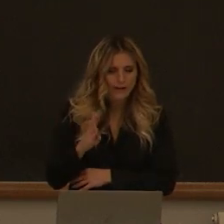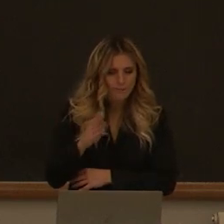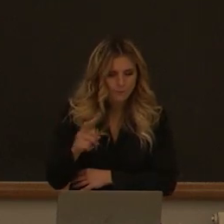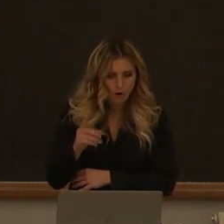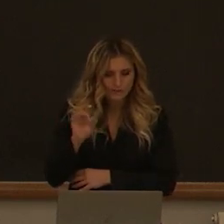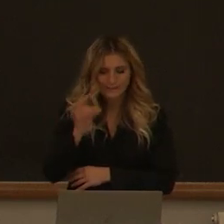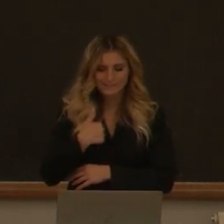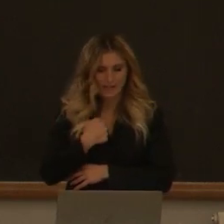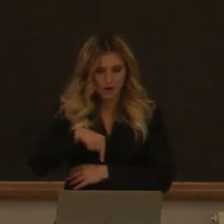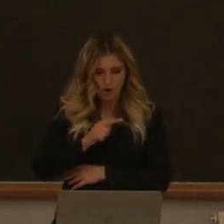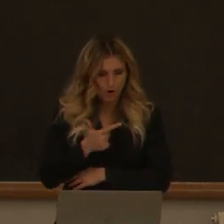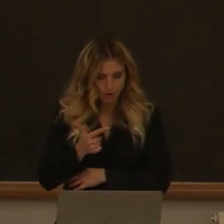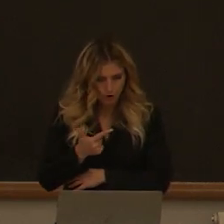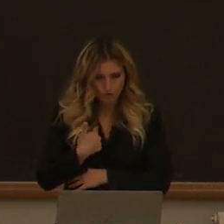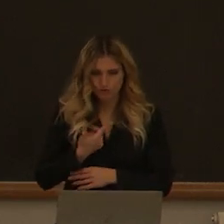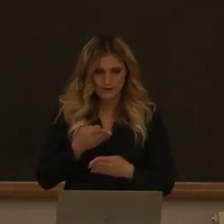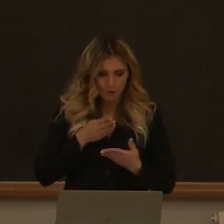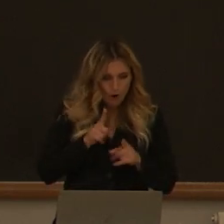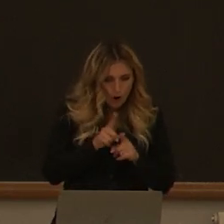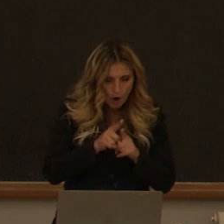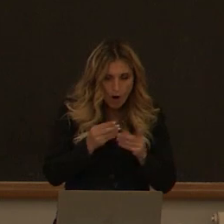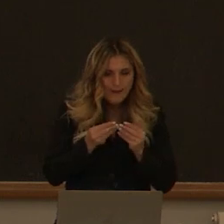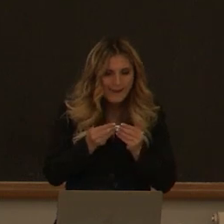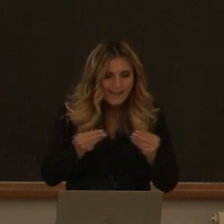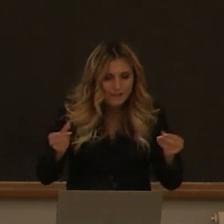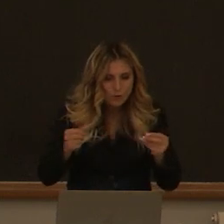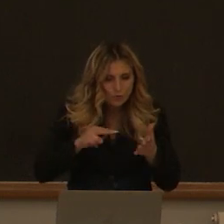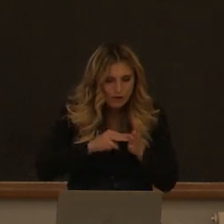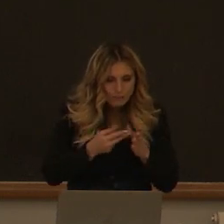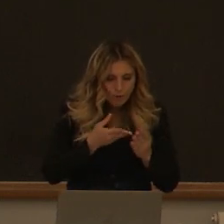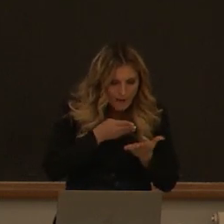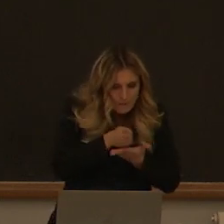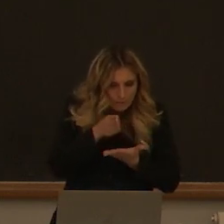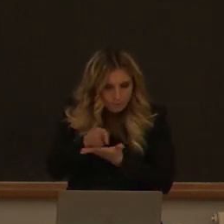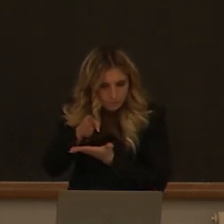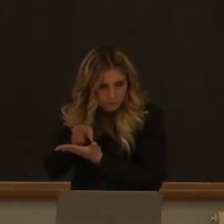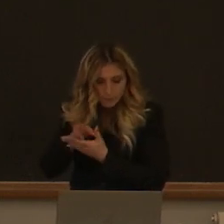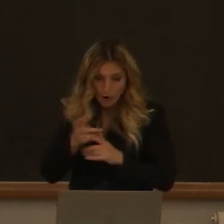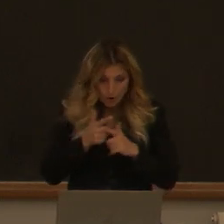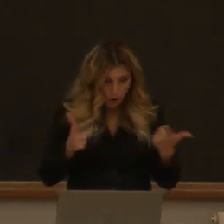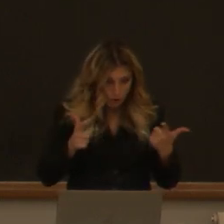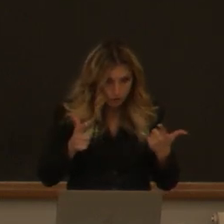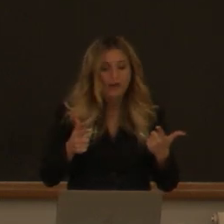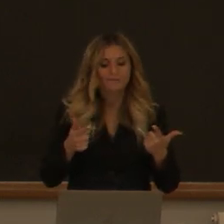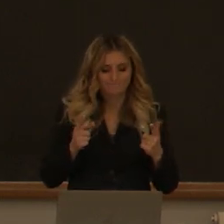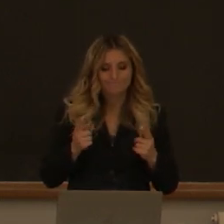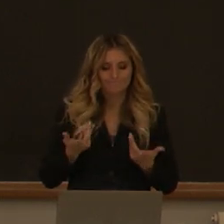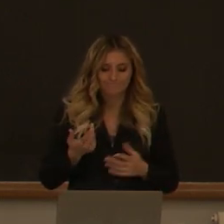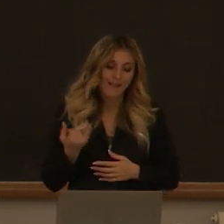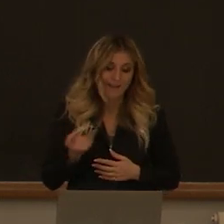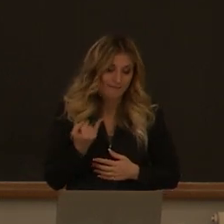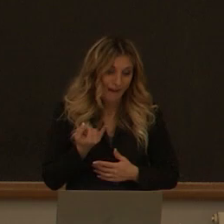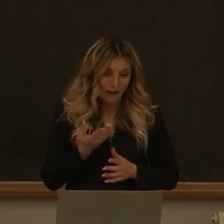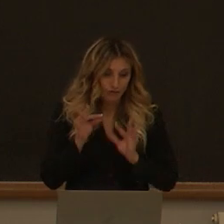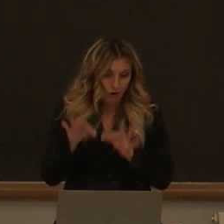un approccio di tipo multidisciplinare nella risoluzione dei problemi, difficilmente si troveranno soluzioni a lungo